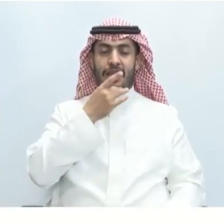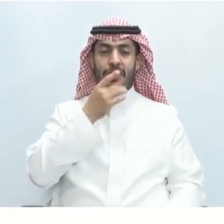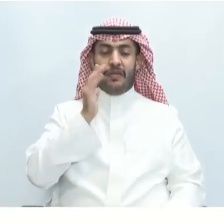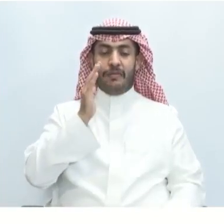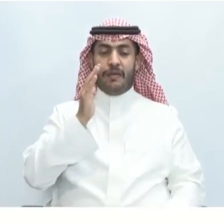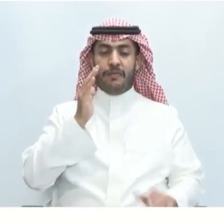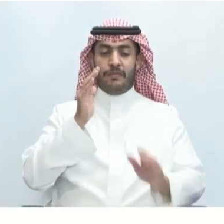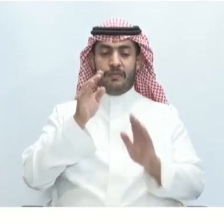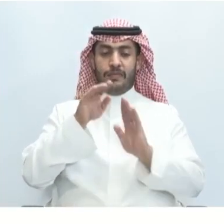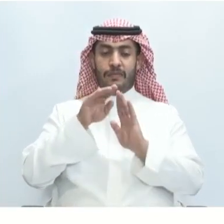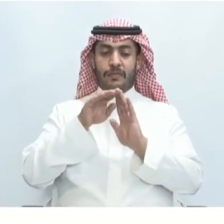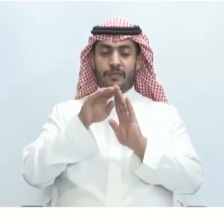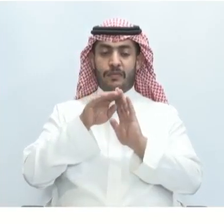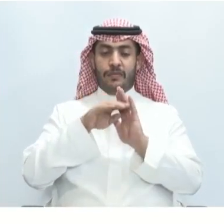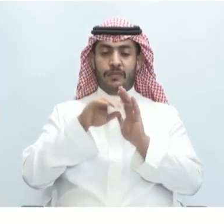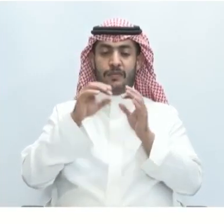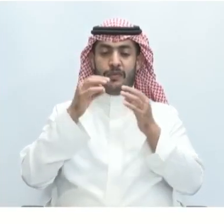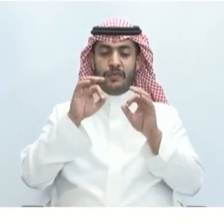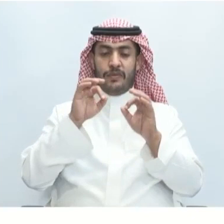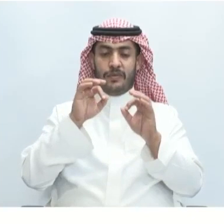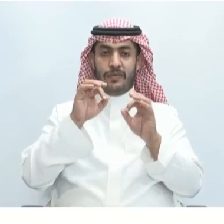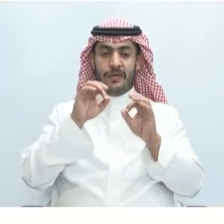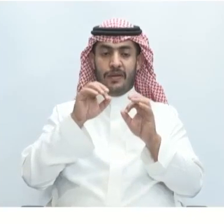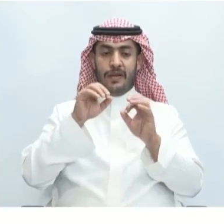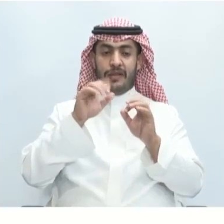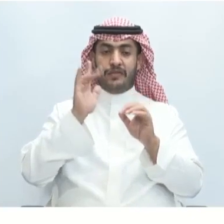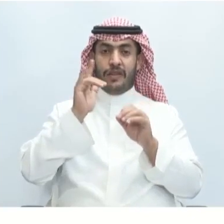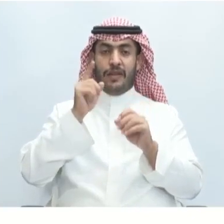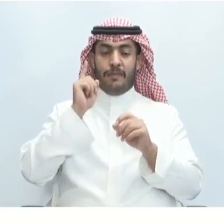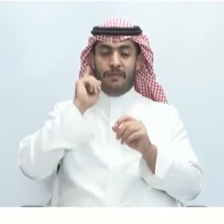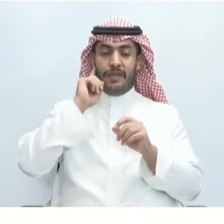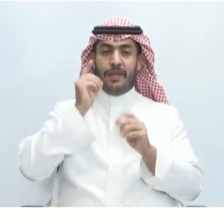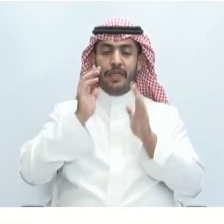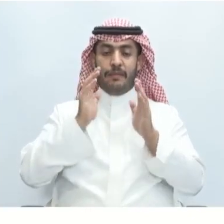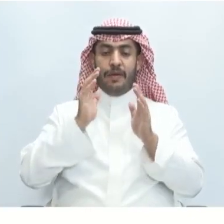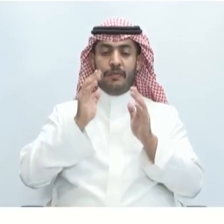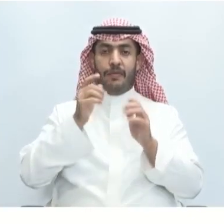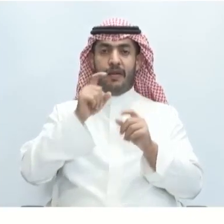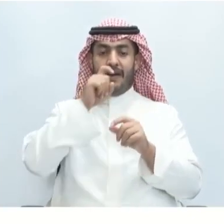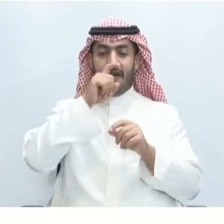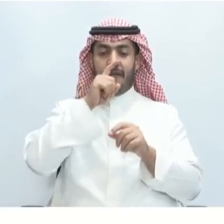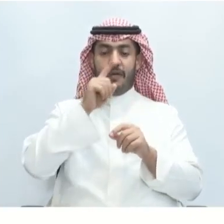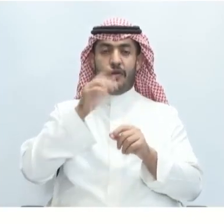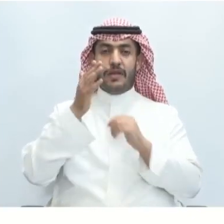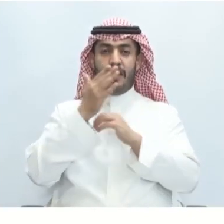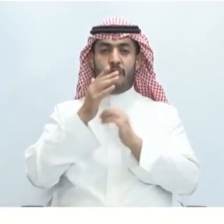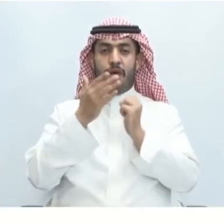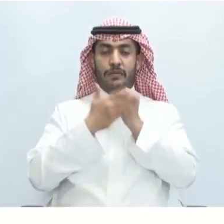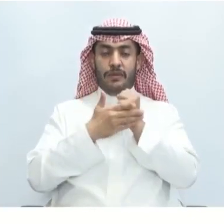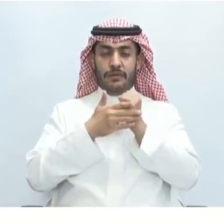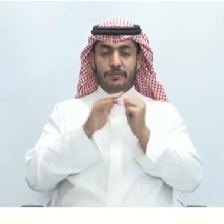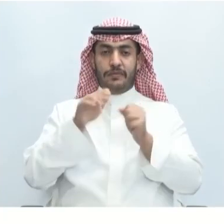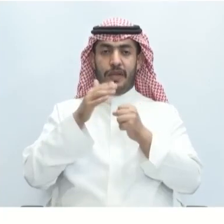والدمام ورفحاء وينبع وابها ونجرى ذكرنا ايضا ليس فقط نقل المسافرين وانما ايضا هنالك